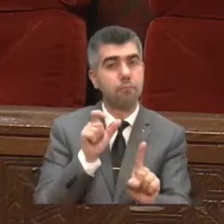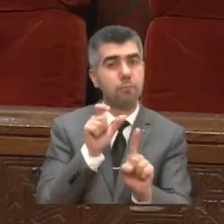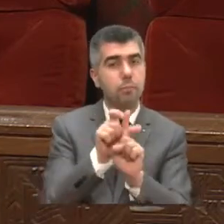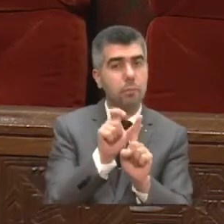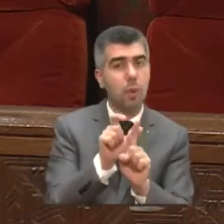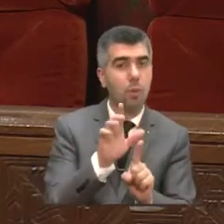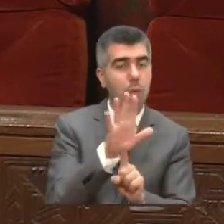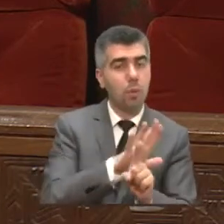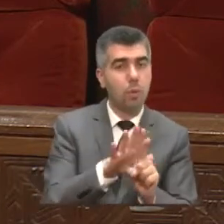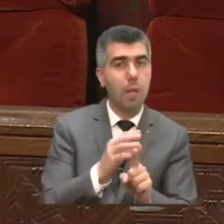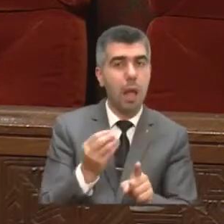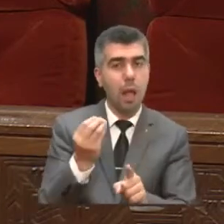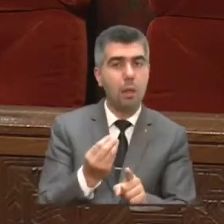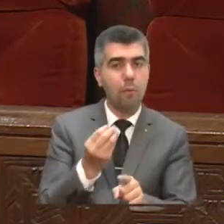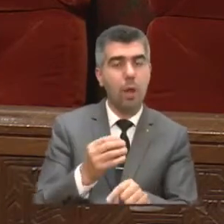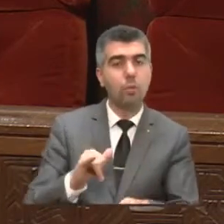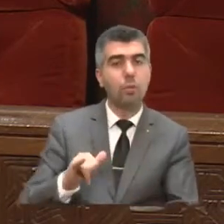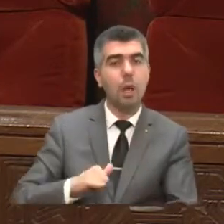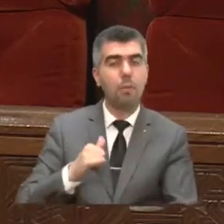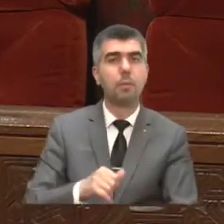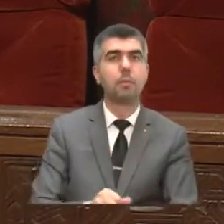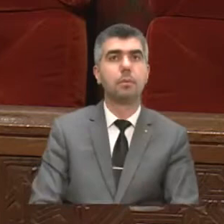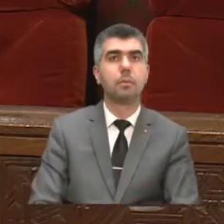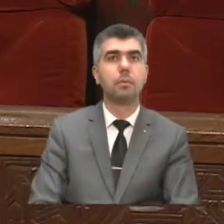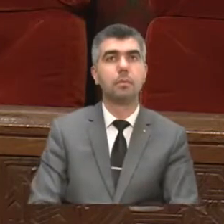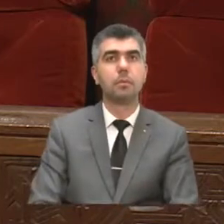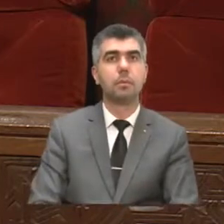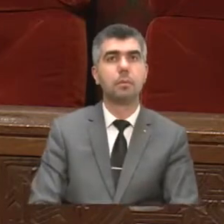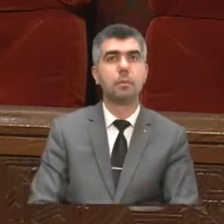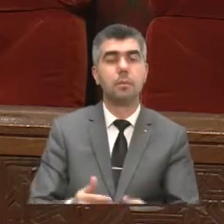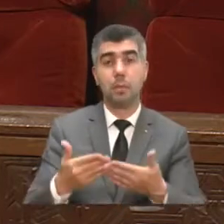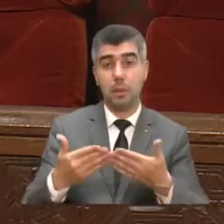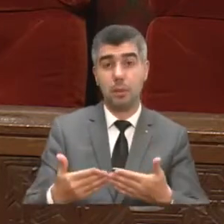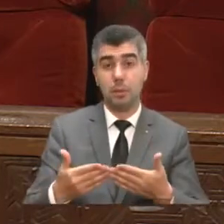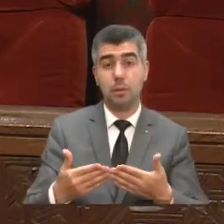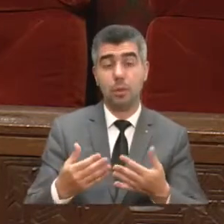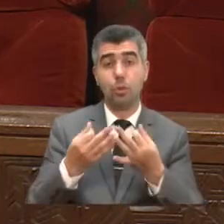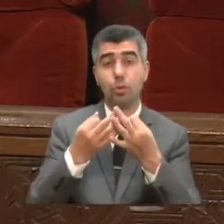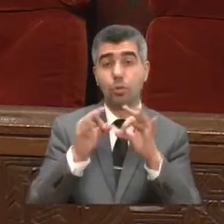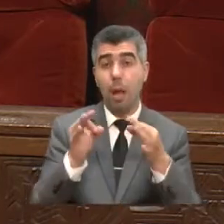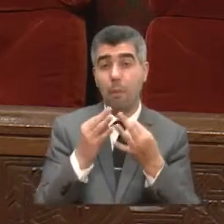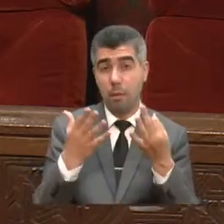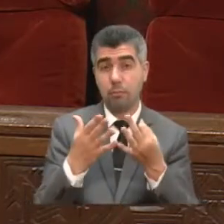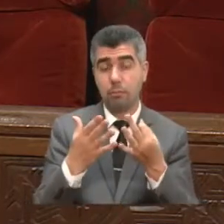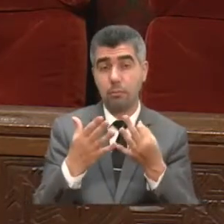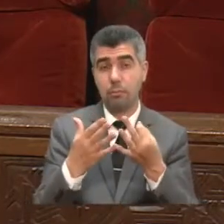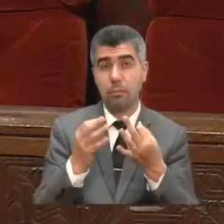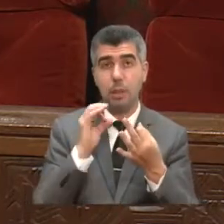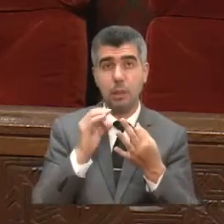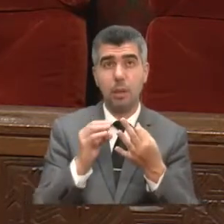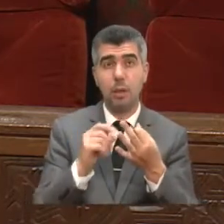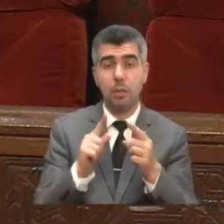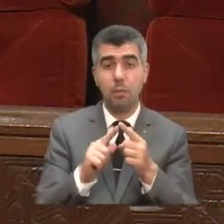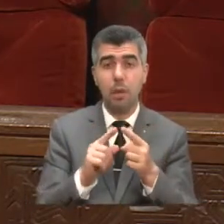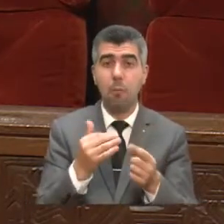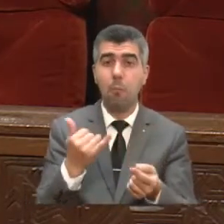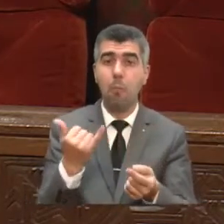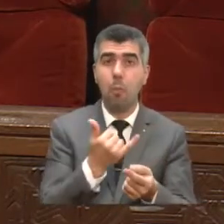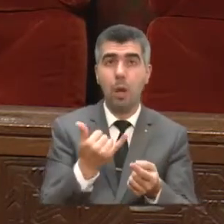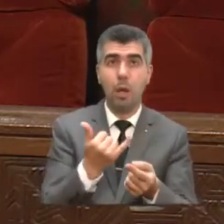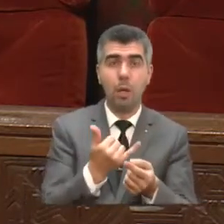الشريحة عريضة ديال الأطفال والشباب. وهنا بغيت نقول هاد دور الشباب راه كيشكلوا بحال دي أب ديال